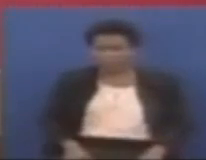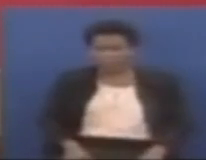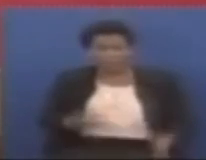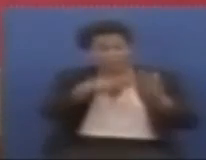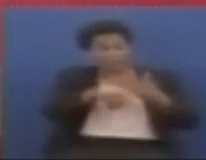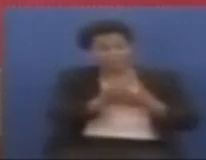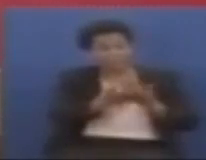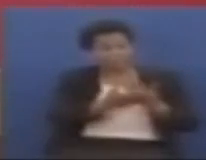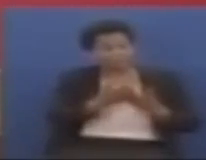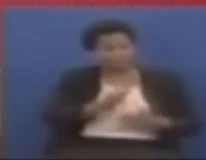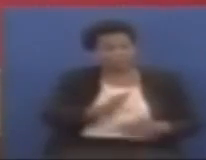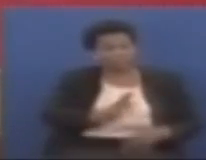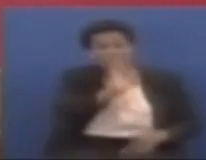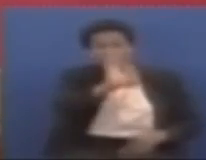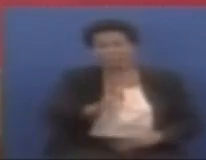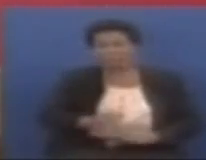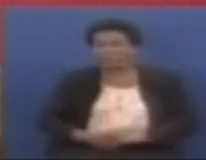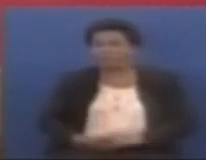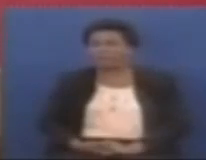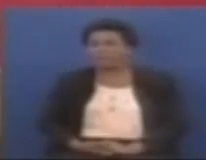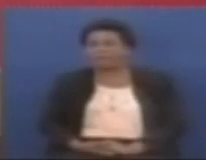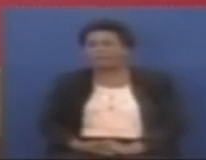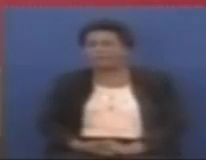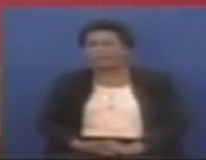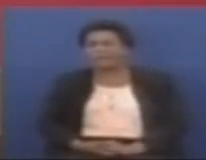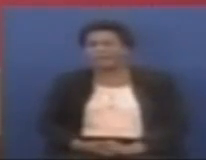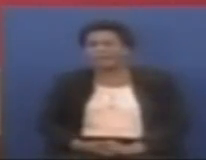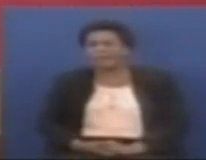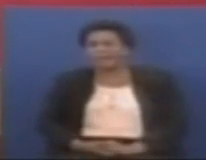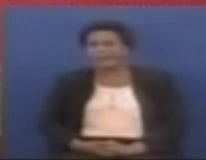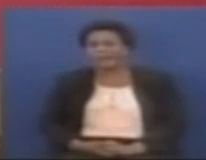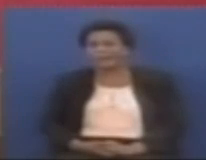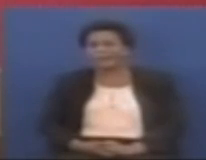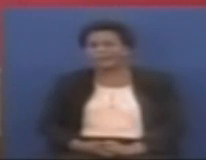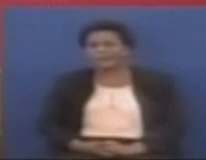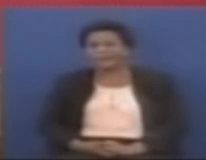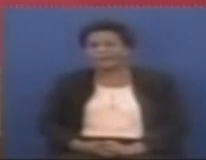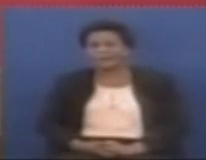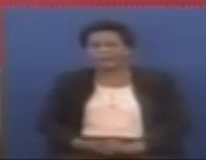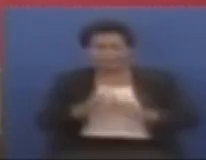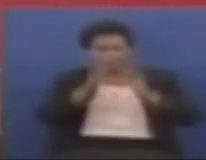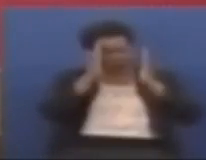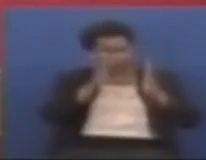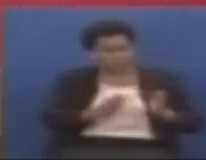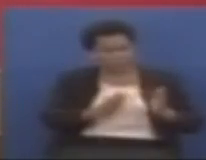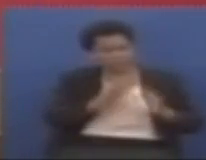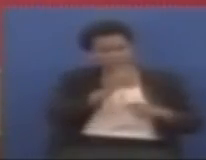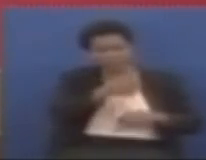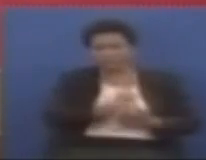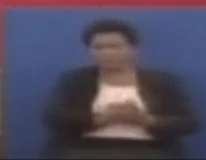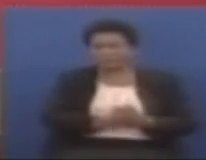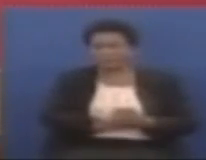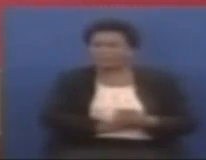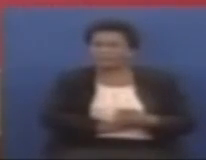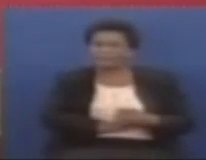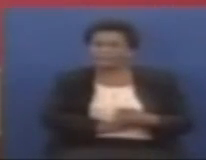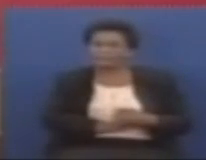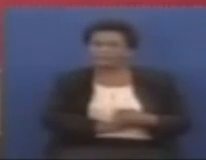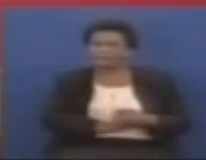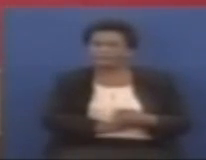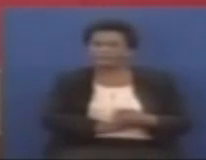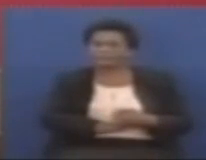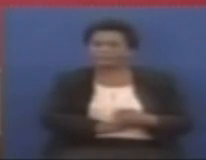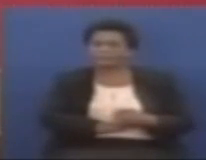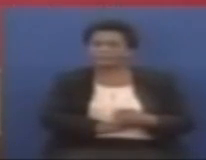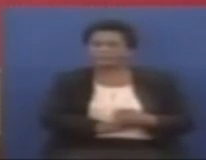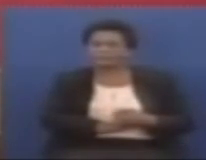mwanasheria mkuu wa serikali tayari imeshatoa maelekezo kwa wizara na taasisi zote za